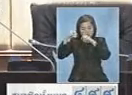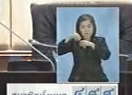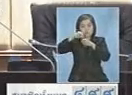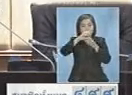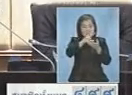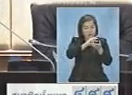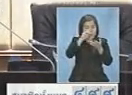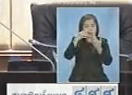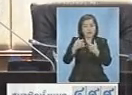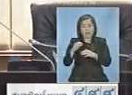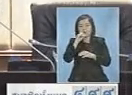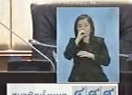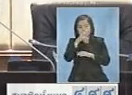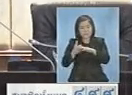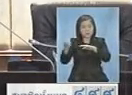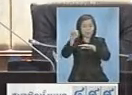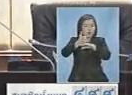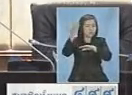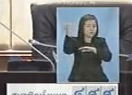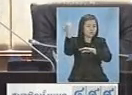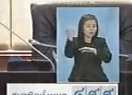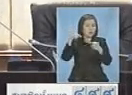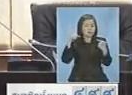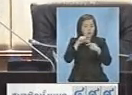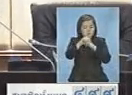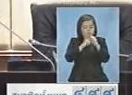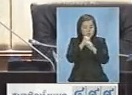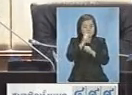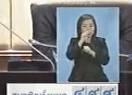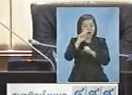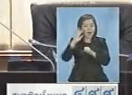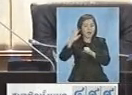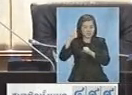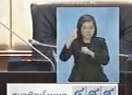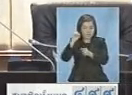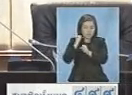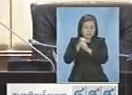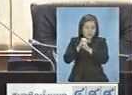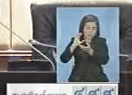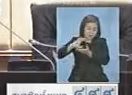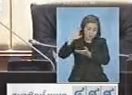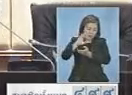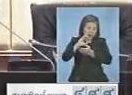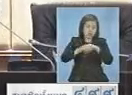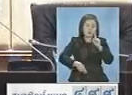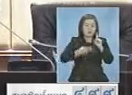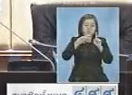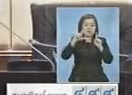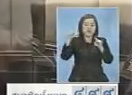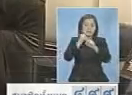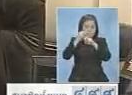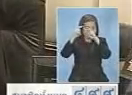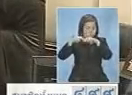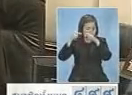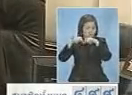มัยรัฐบาลท่านนั้นเนี่ยในปี54ท่านได้จัดงบประมาณงานวิจัยไว้หมื่นล้านบาทแล้วก็จะเป็น